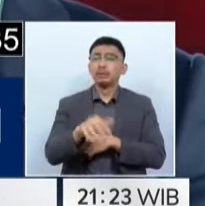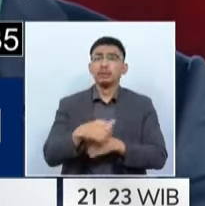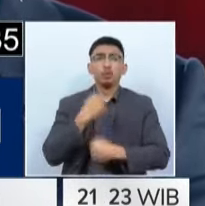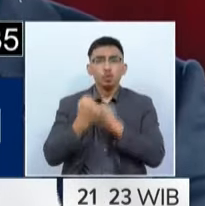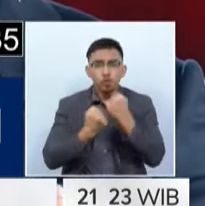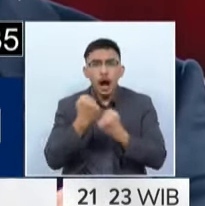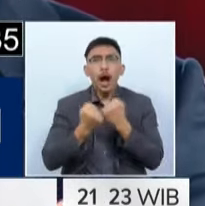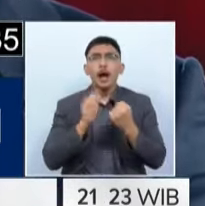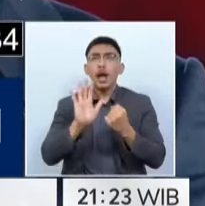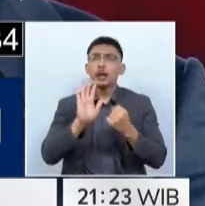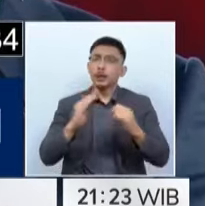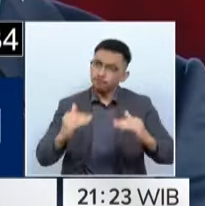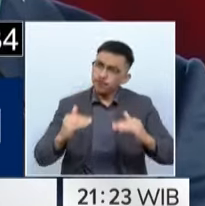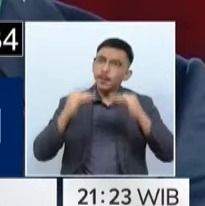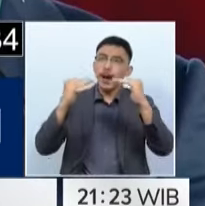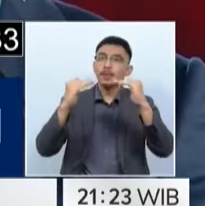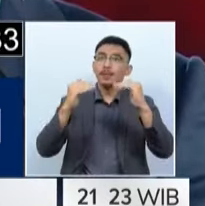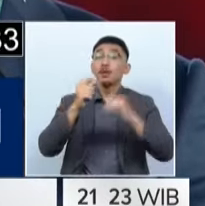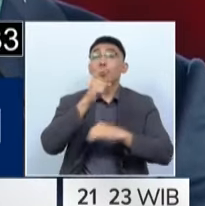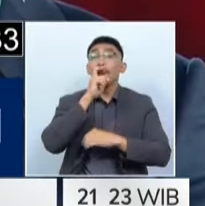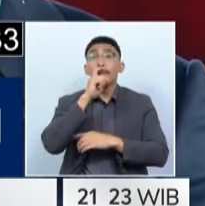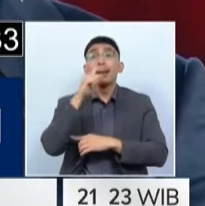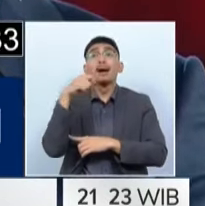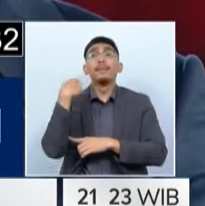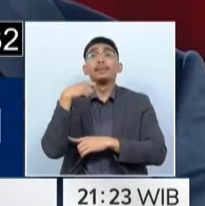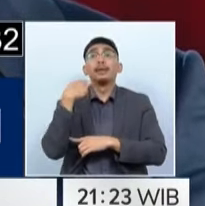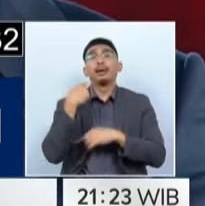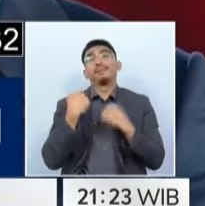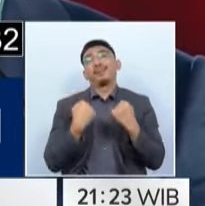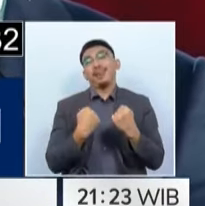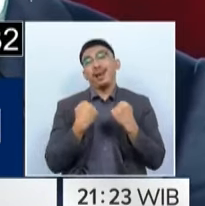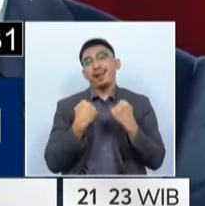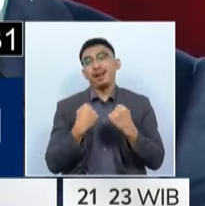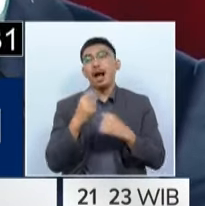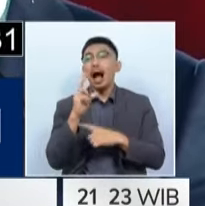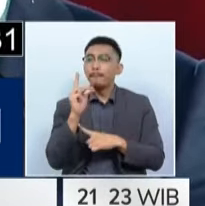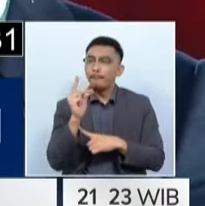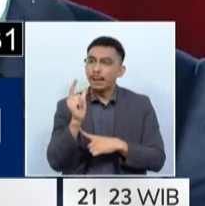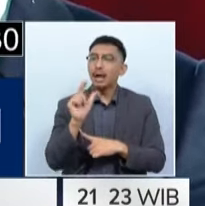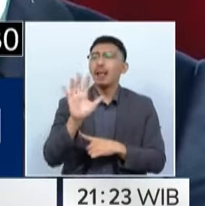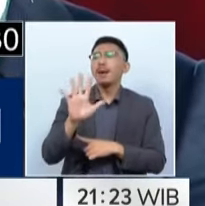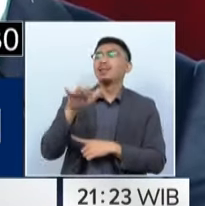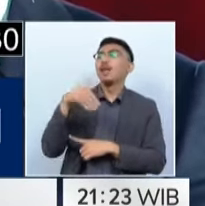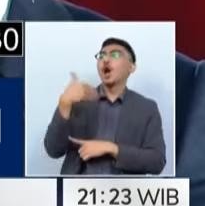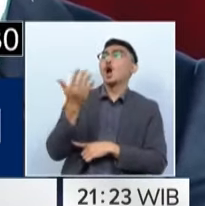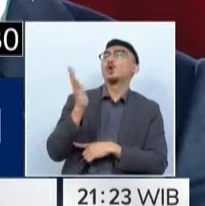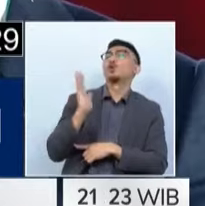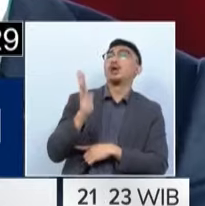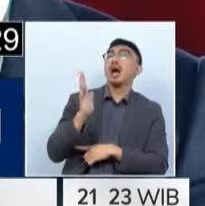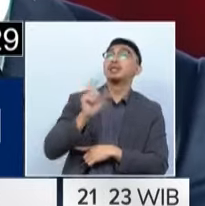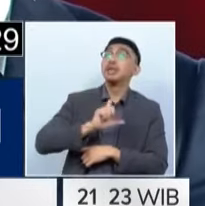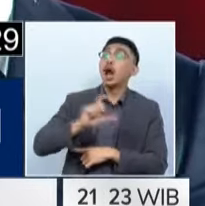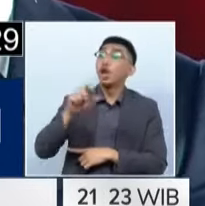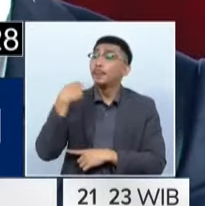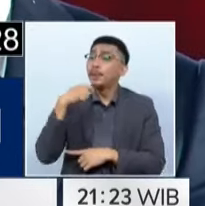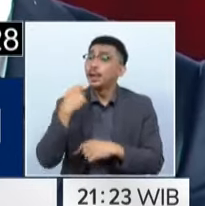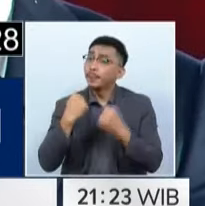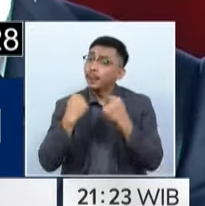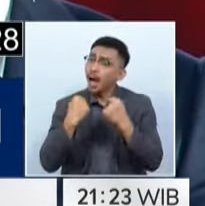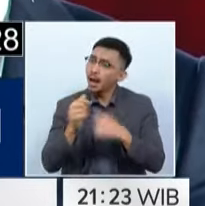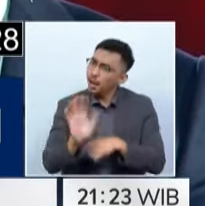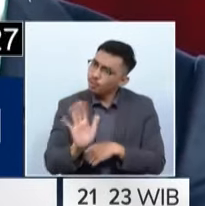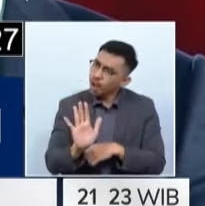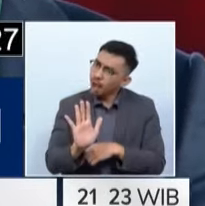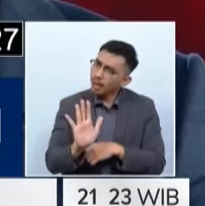ini sudah menhan selama 5 4 tahun hampir 5 tahun bukan calon menhan jadi harusnya menunjukkan inilah yang